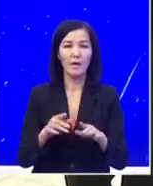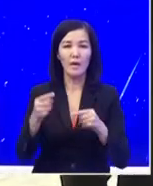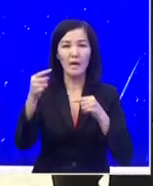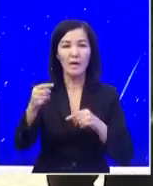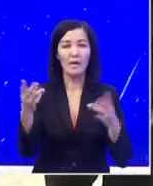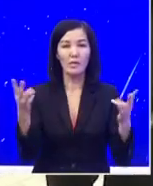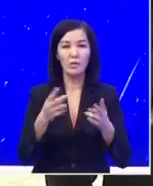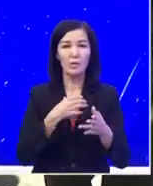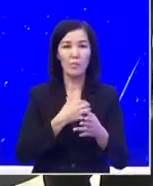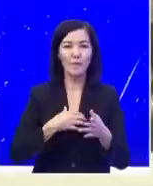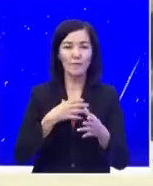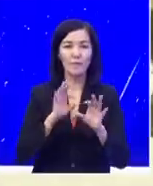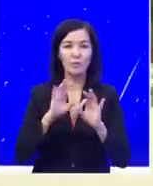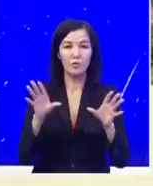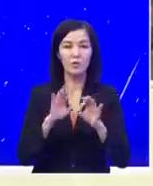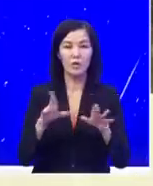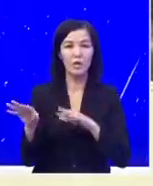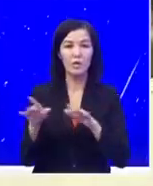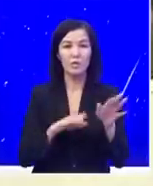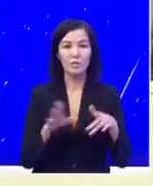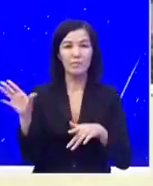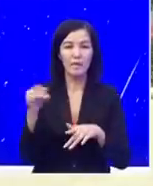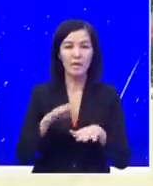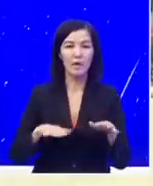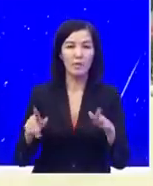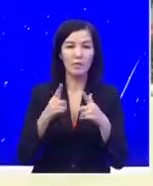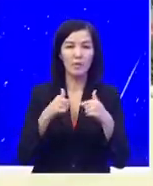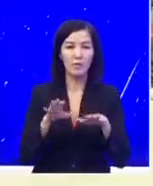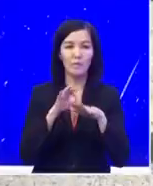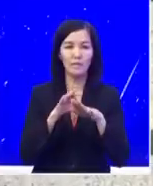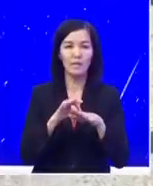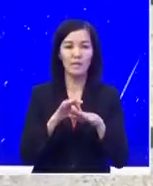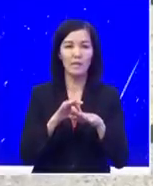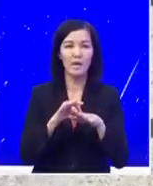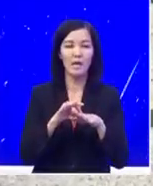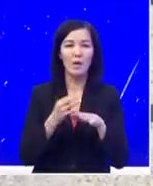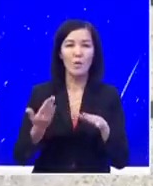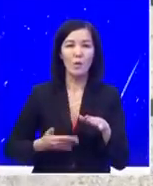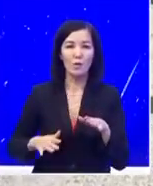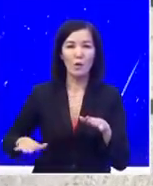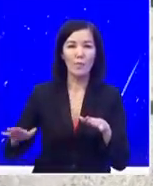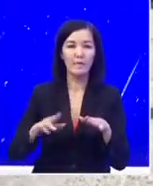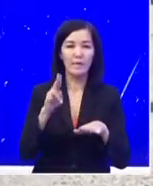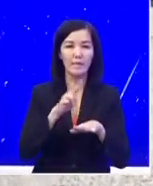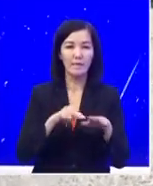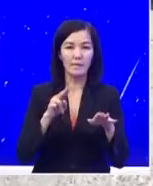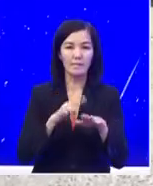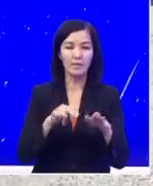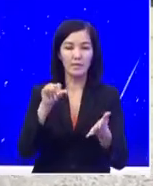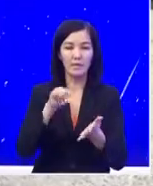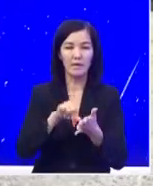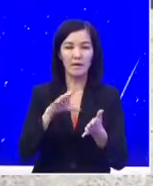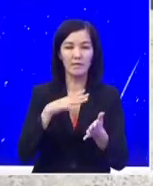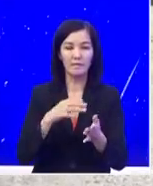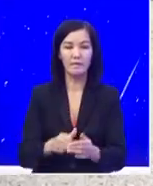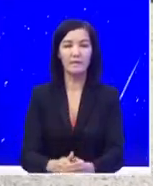арақашықтықты сақтау маңыздылығын түсіндірді. Шара өңіріміздің барлық аудандарында ұйымдастырылды. Оған аумақтағы тәртіп сақшылары